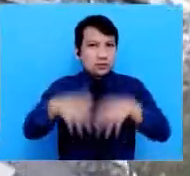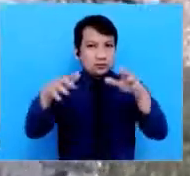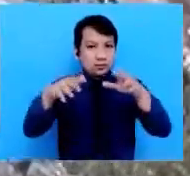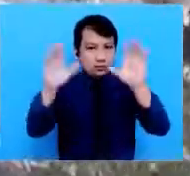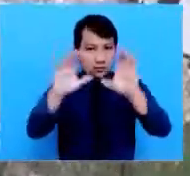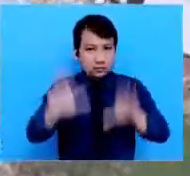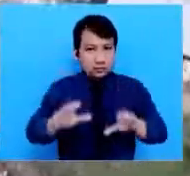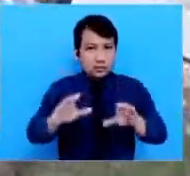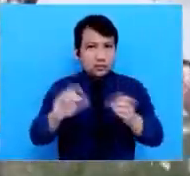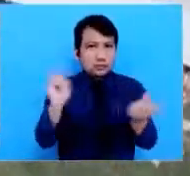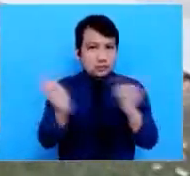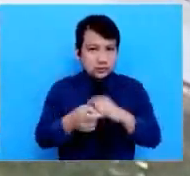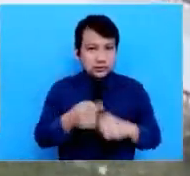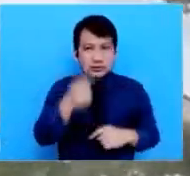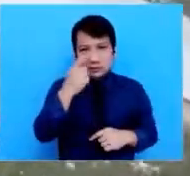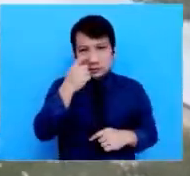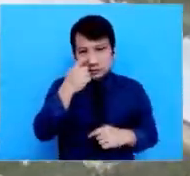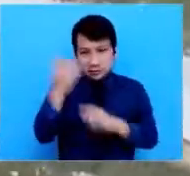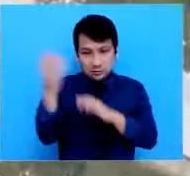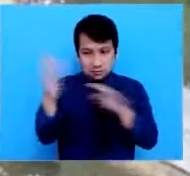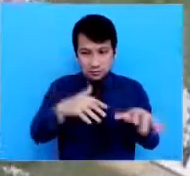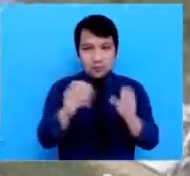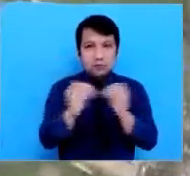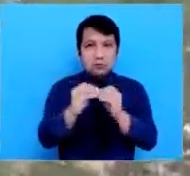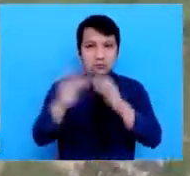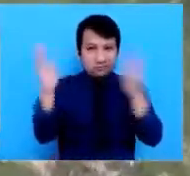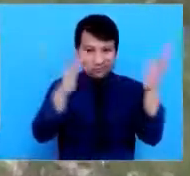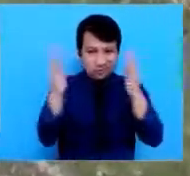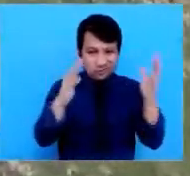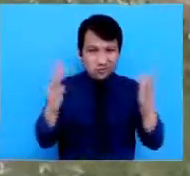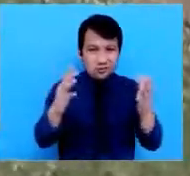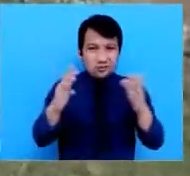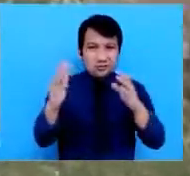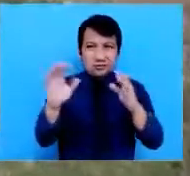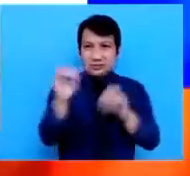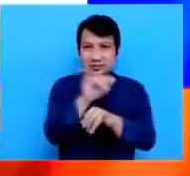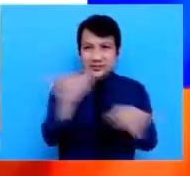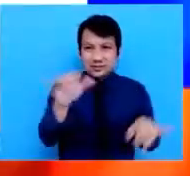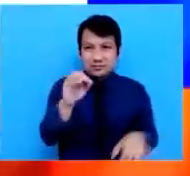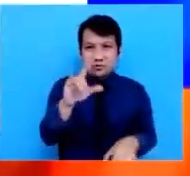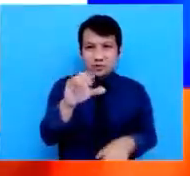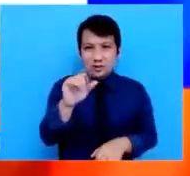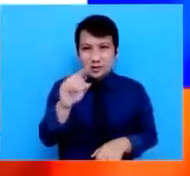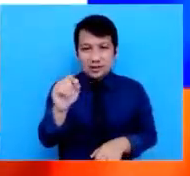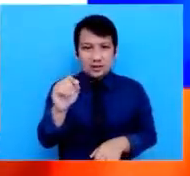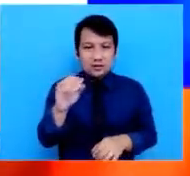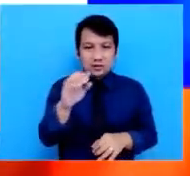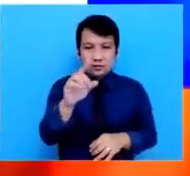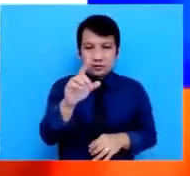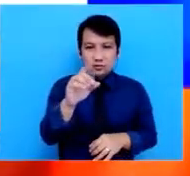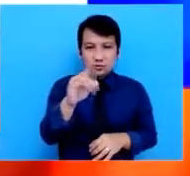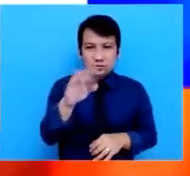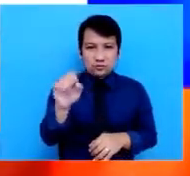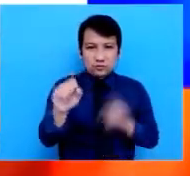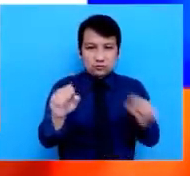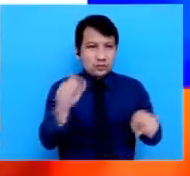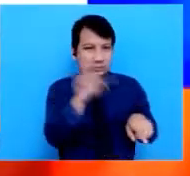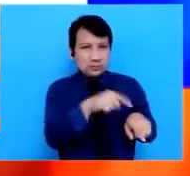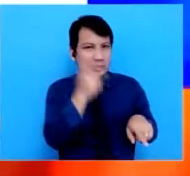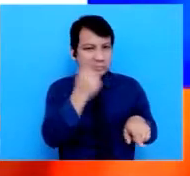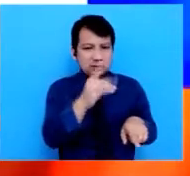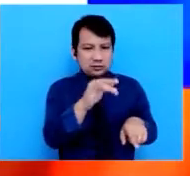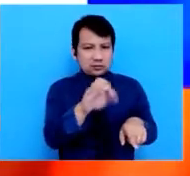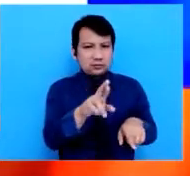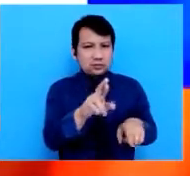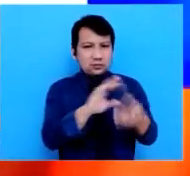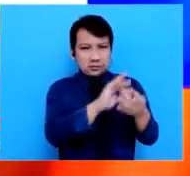climate change na magdadala ng super typhoons gaya ng bagyong Yolanda at Odette. Hindi nakikita ng DENR yung